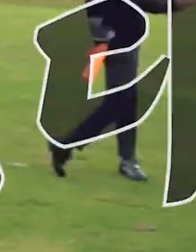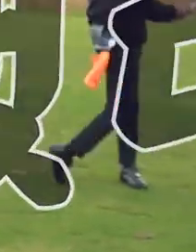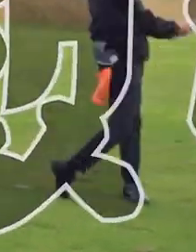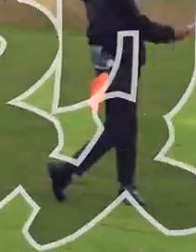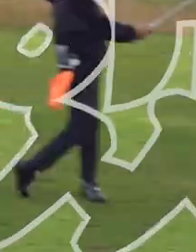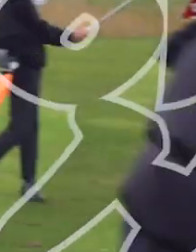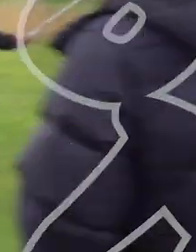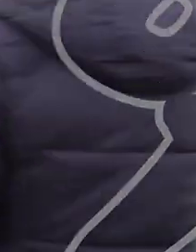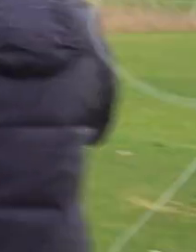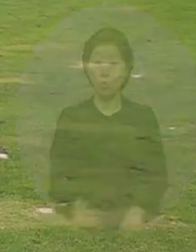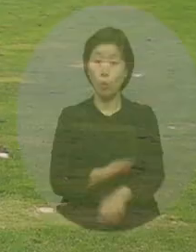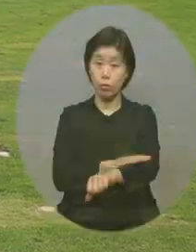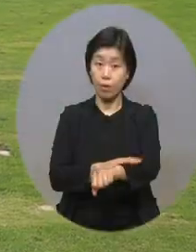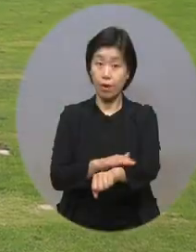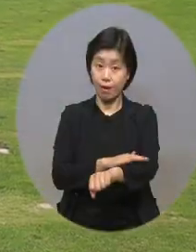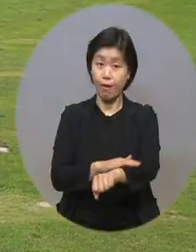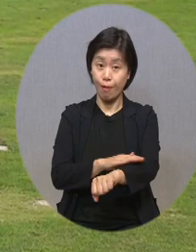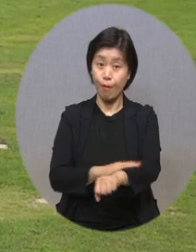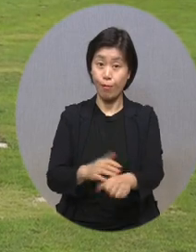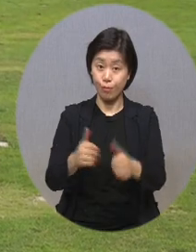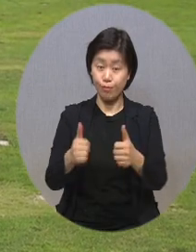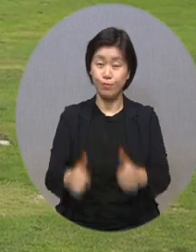오, 잘했다.